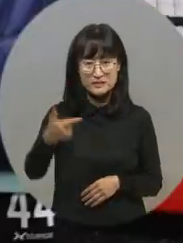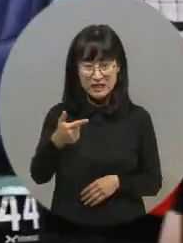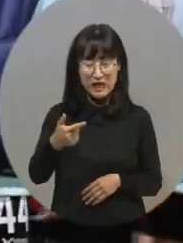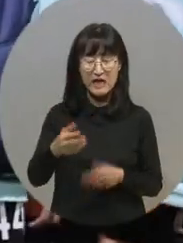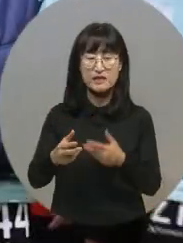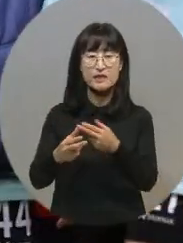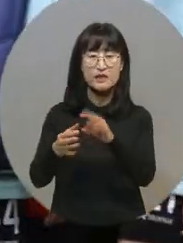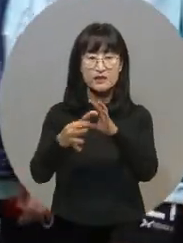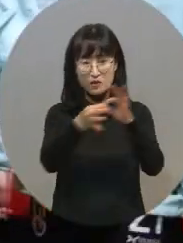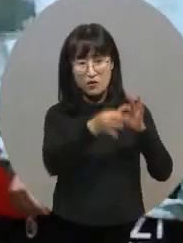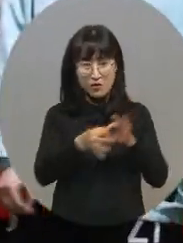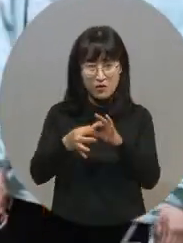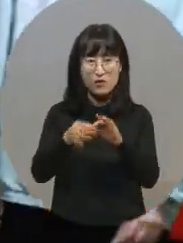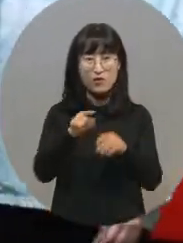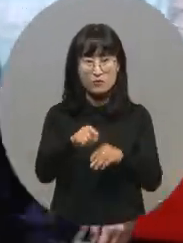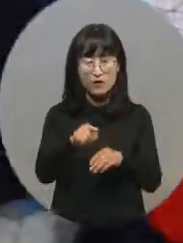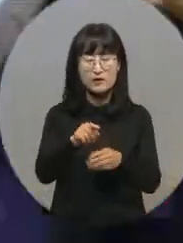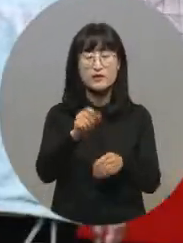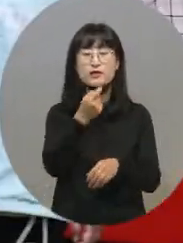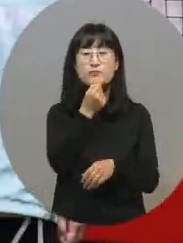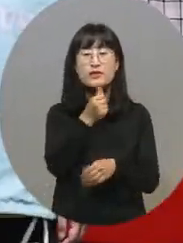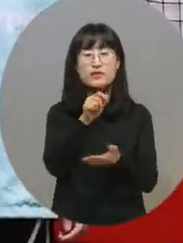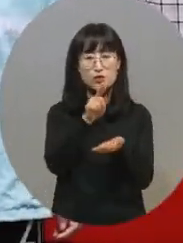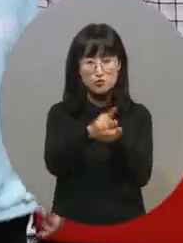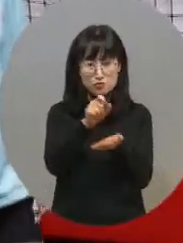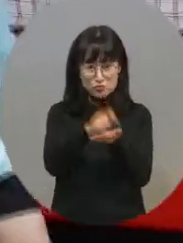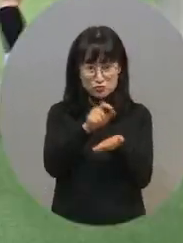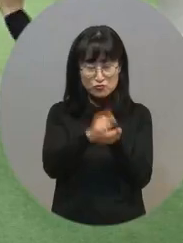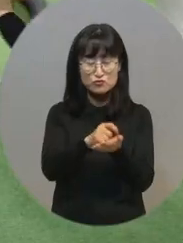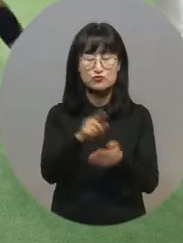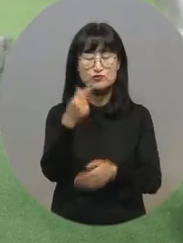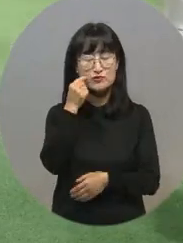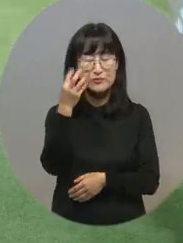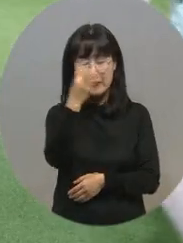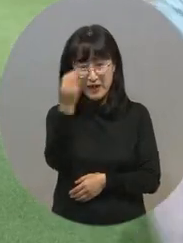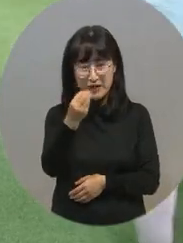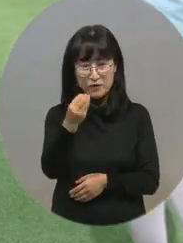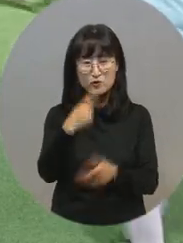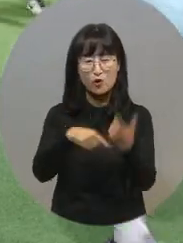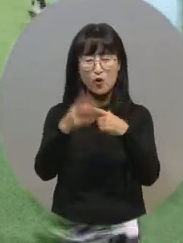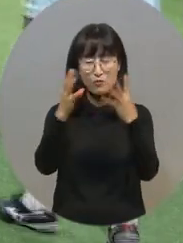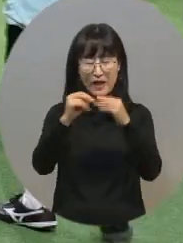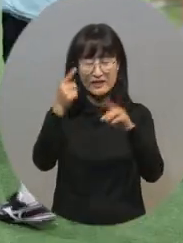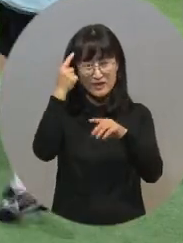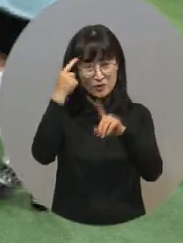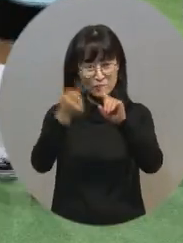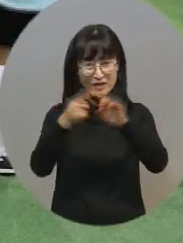대회를 통해 풋살의 매력을 알리고 더 많은 사람들이 이 운동에 관심을 가질 수 있도록